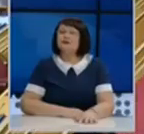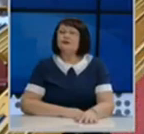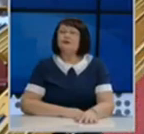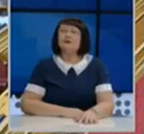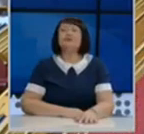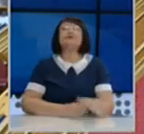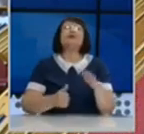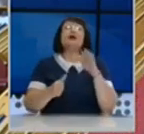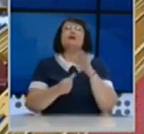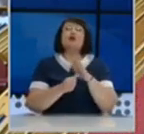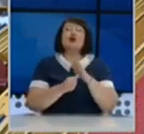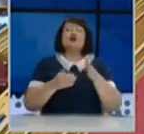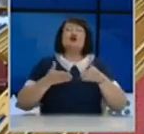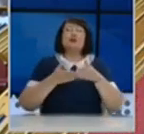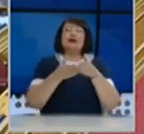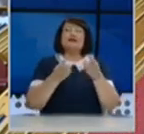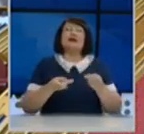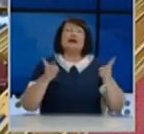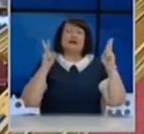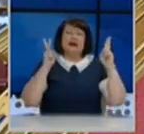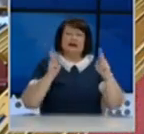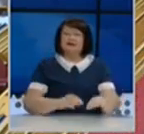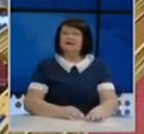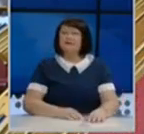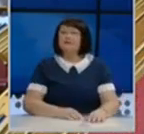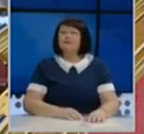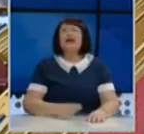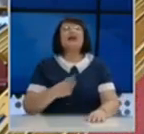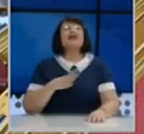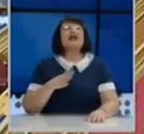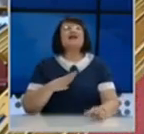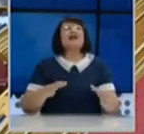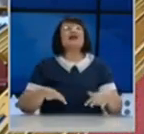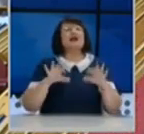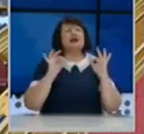Θα ήθελα να ξεκινούσαμε την